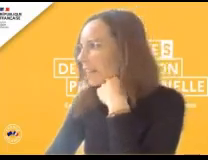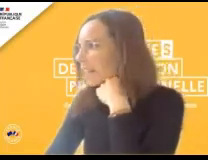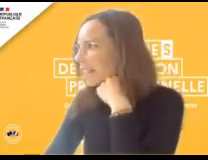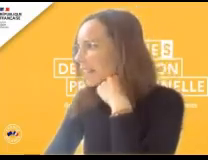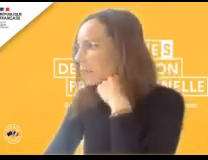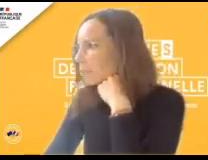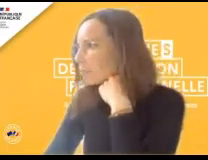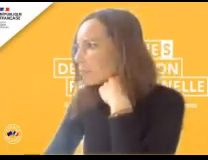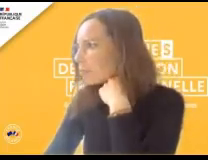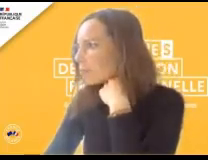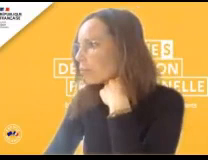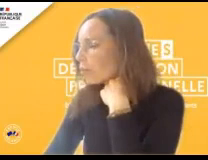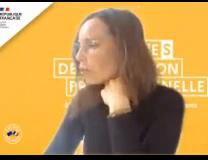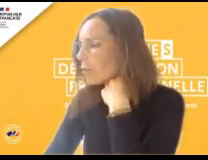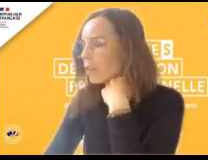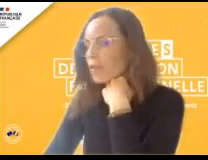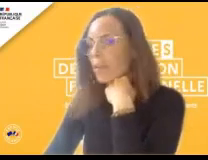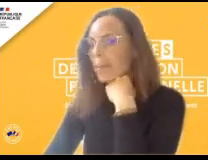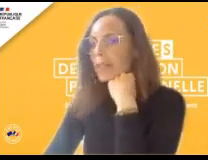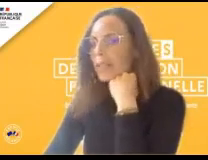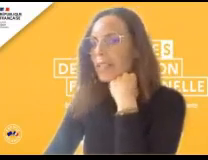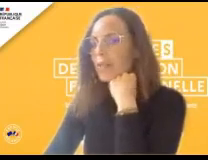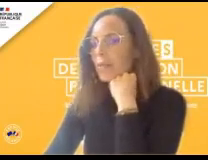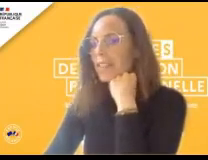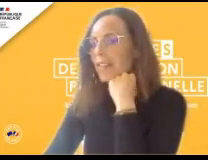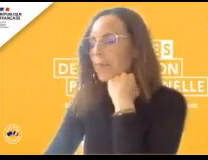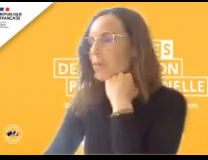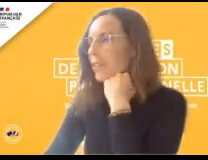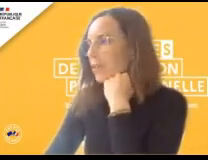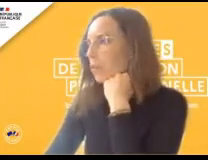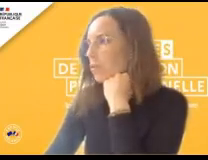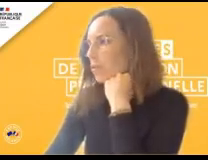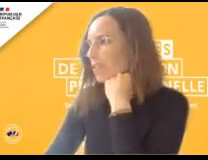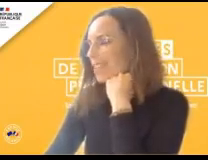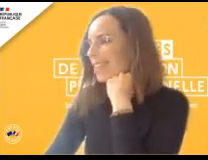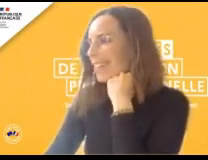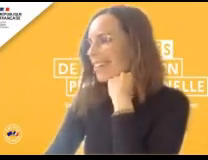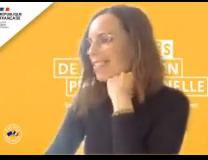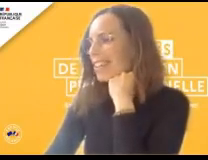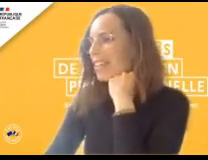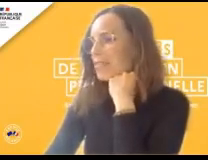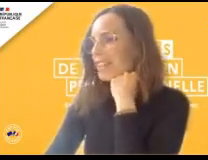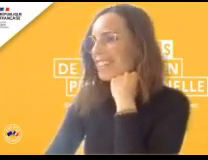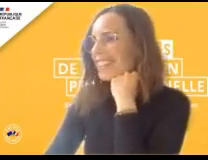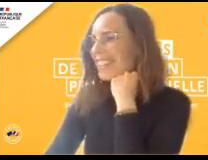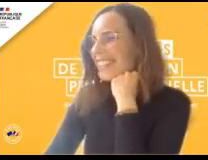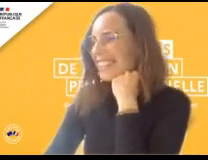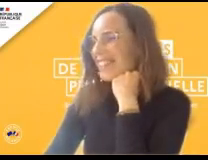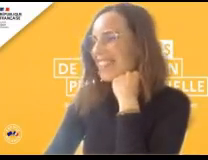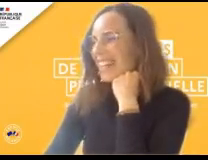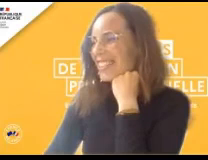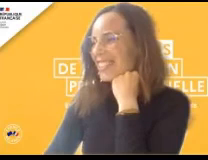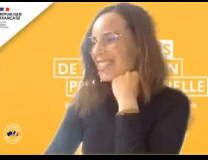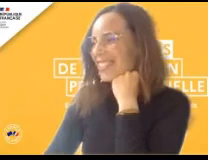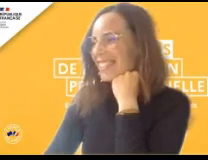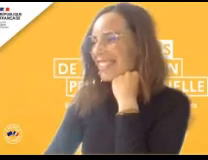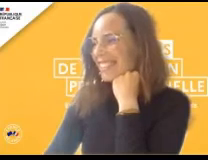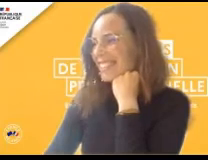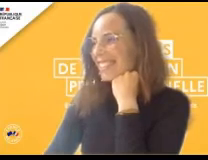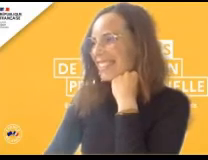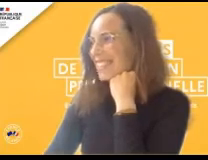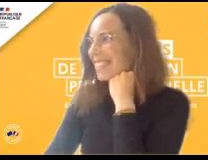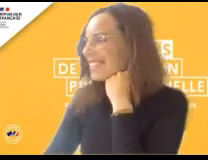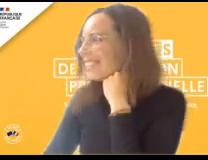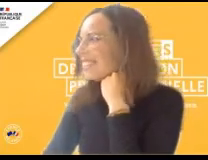Merci Marie. Pour le moment, je ne vois pas de questions, mais ça va peut-être venir avant la fin. C'est pas on a